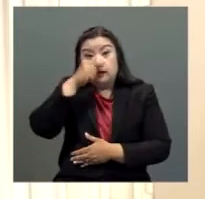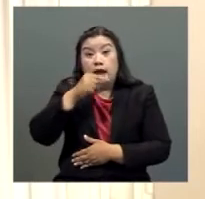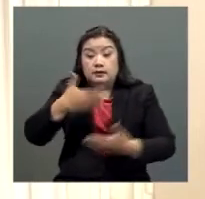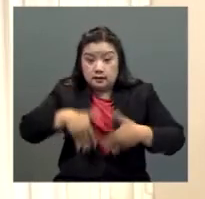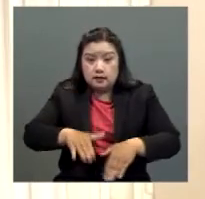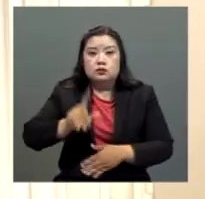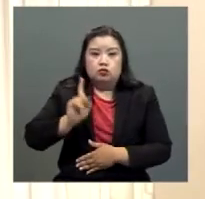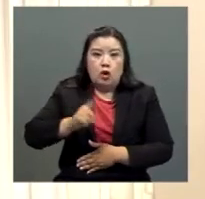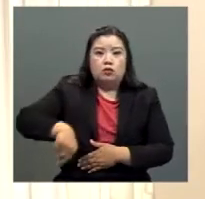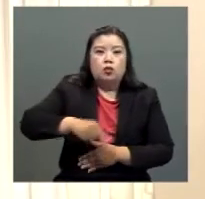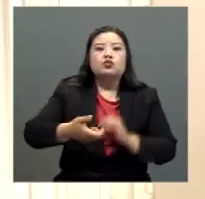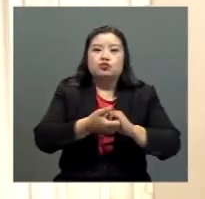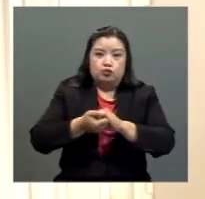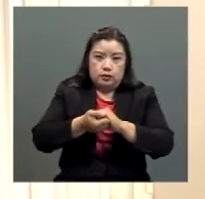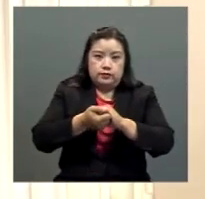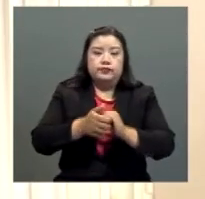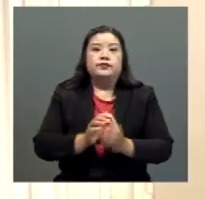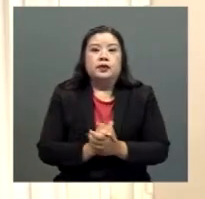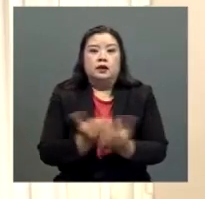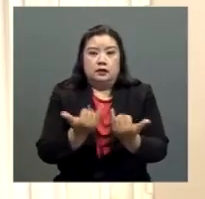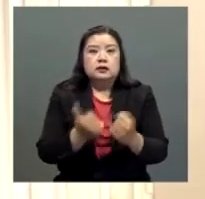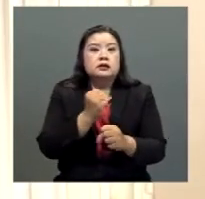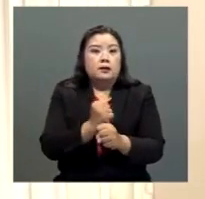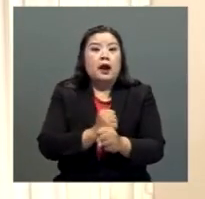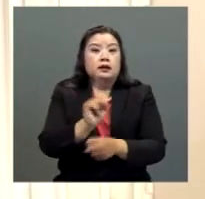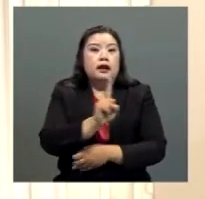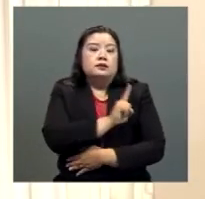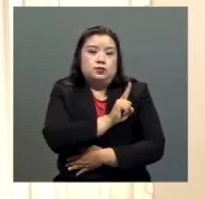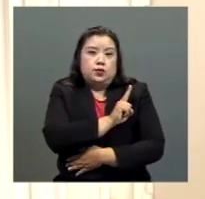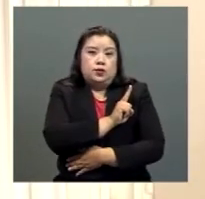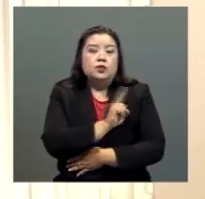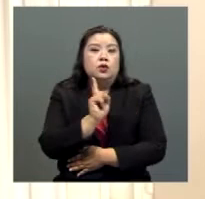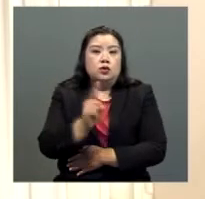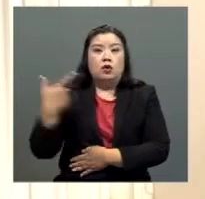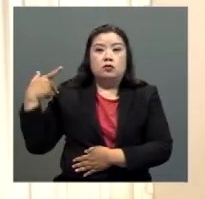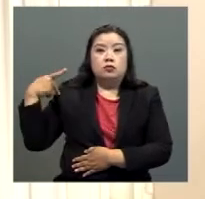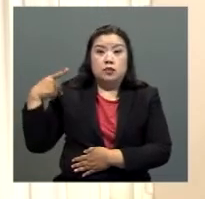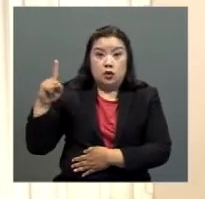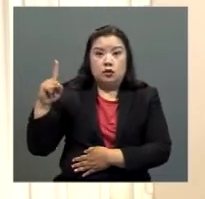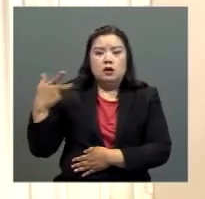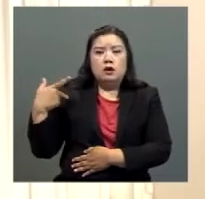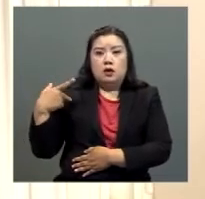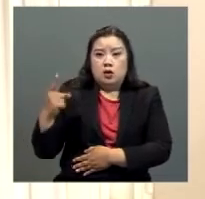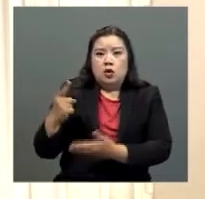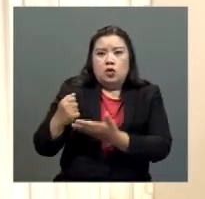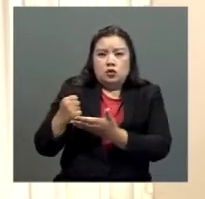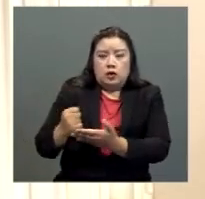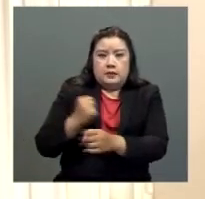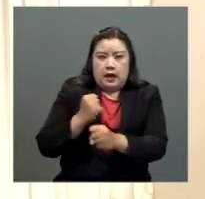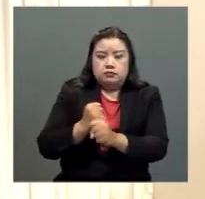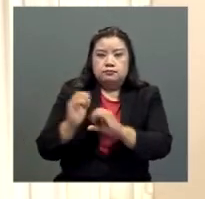าทร่วมกันกับผมนะครับหน้าที่สำคัญนี้ก็คือเราจะสร้างประโยชน์ให้เกิดขึ้นได้มากกว่าที่ผ่านมาหลายเท่